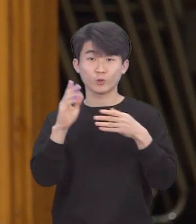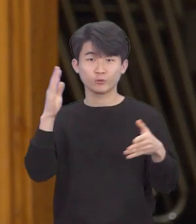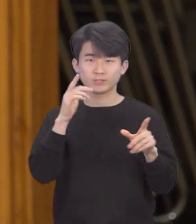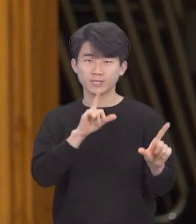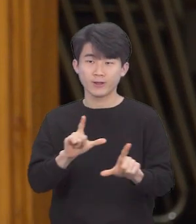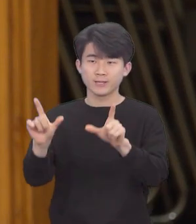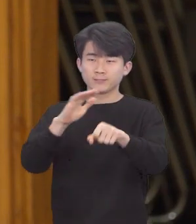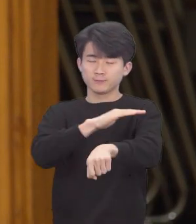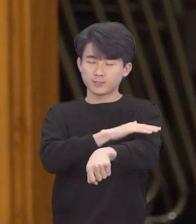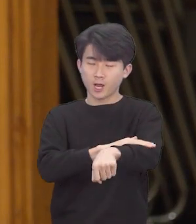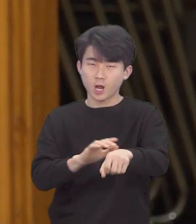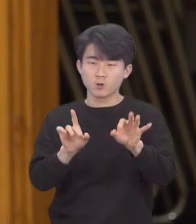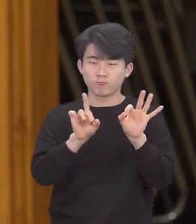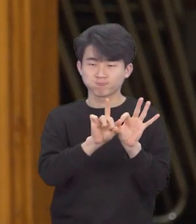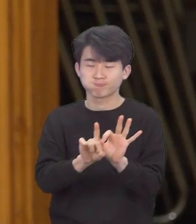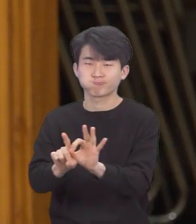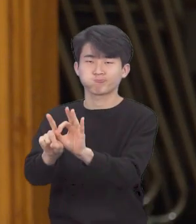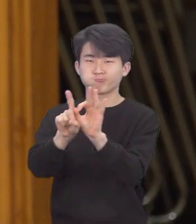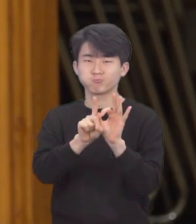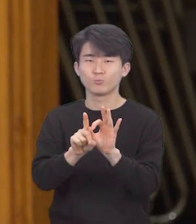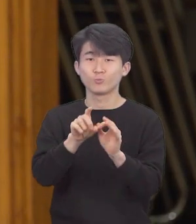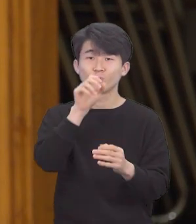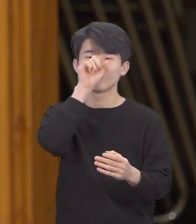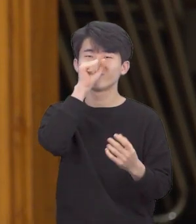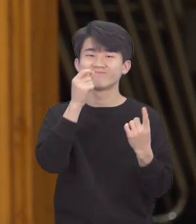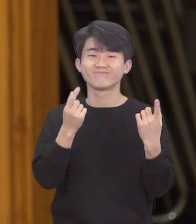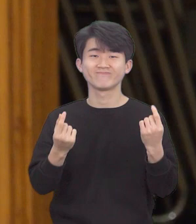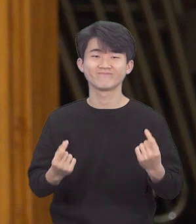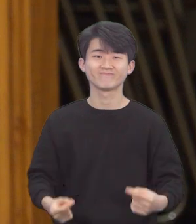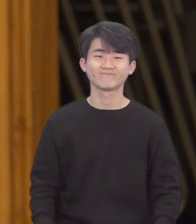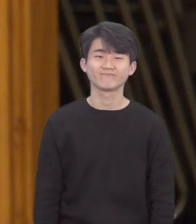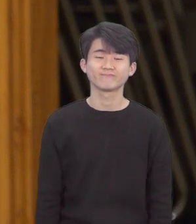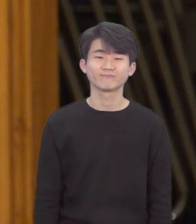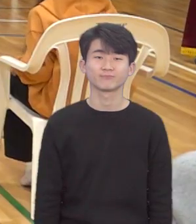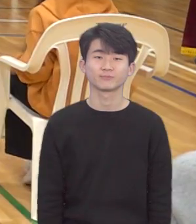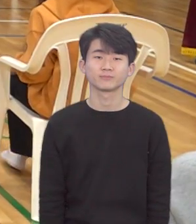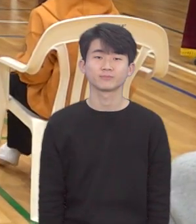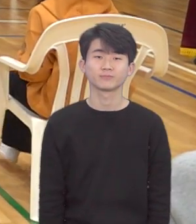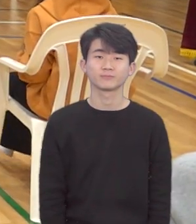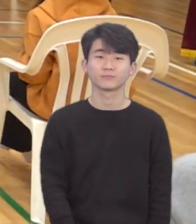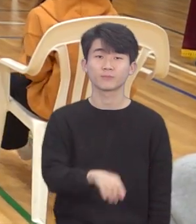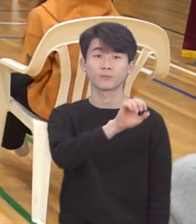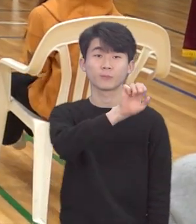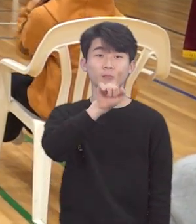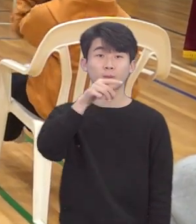11명이 똘똘 뭉쳐서 잘 생활했으면 좋겠습니다.